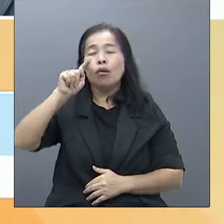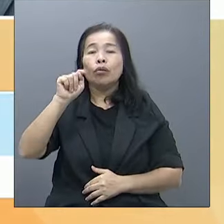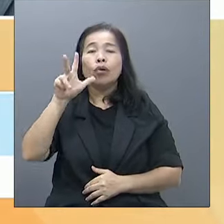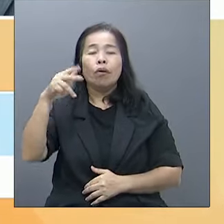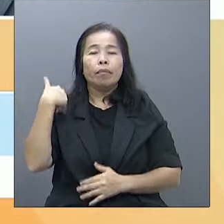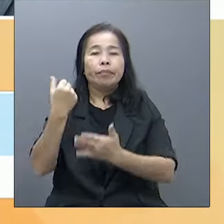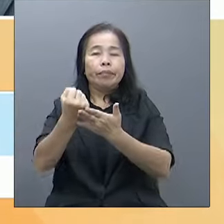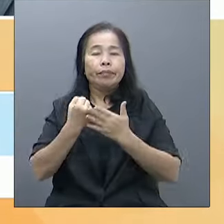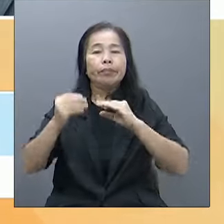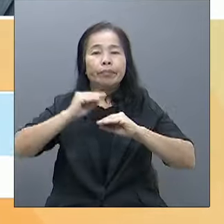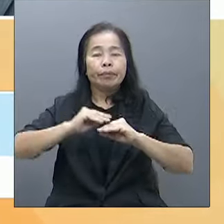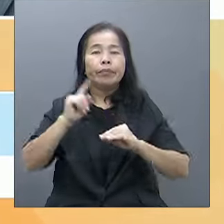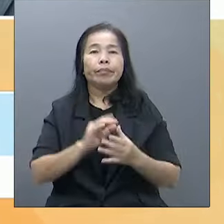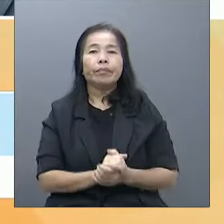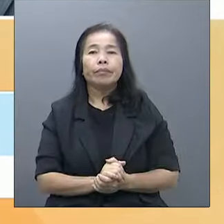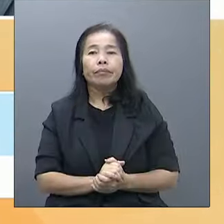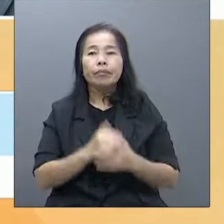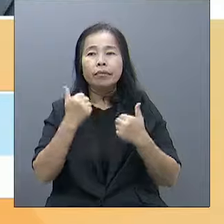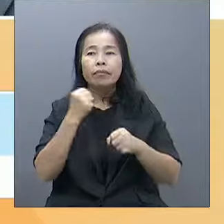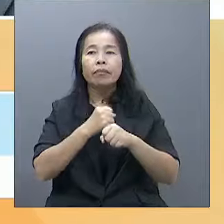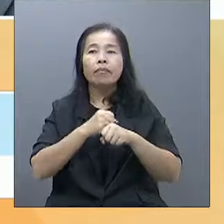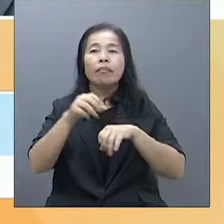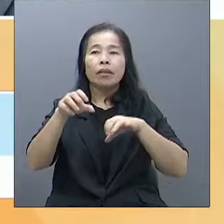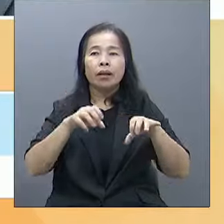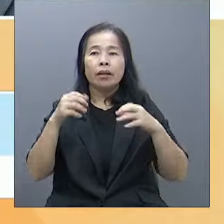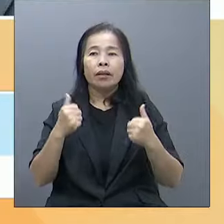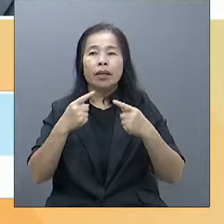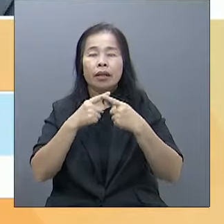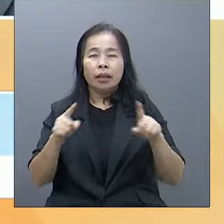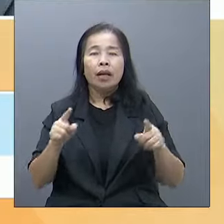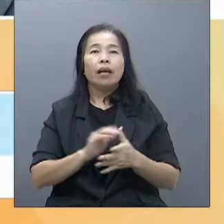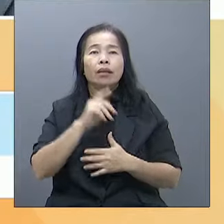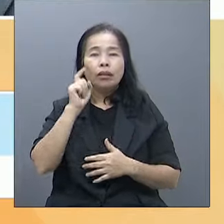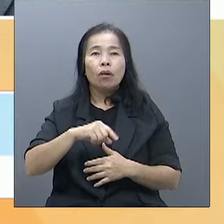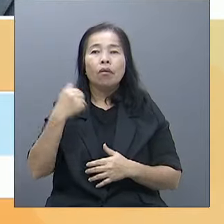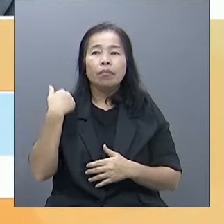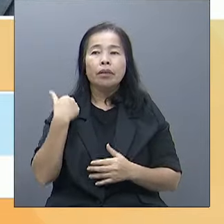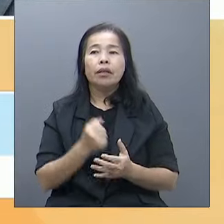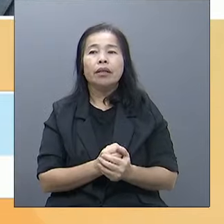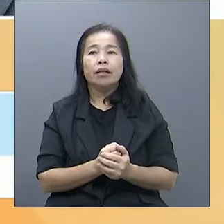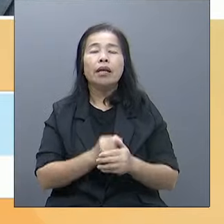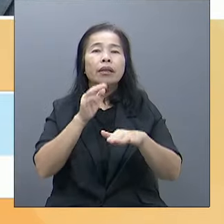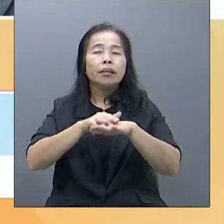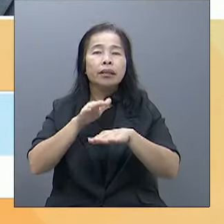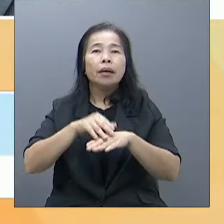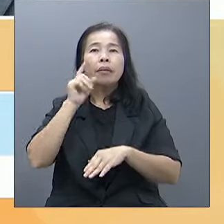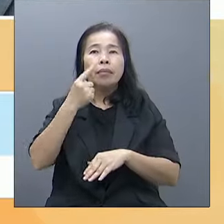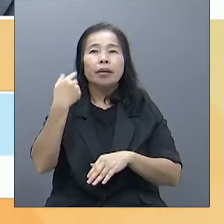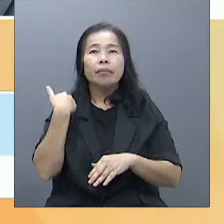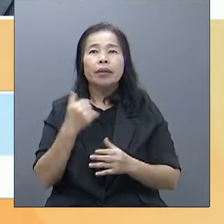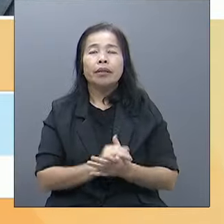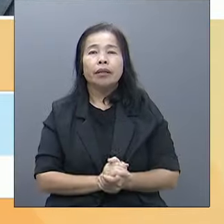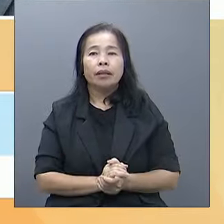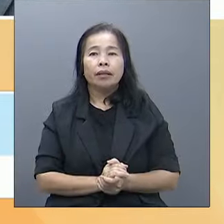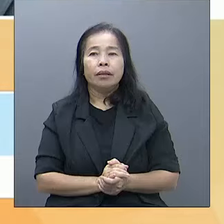นะครับก็คือจริงๆก็เป็นเรื่องเก่านะครับแต่ก็จะต้องมาเน้นย้ำแล้วก็อาจจะมีเพิ่มขึ้นมาบ้างนะครับ